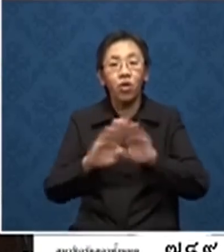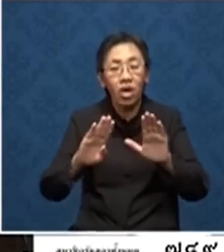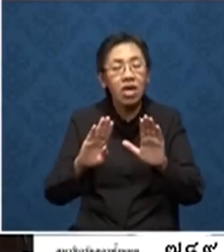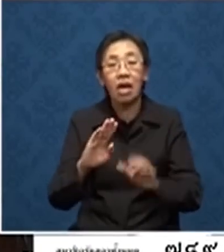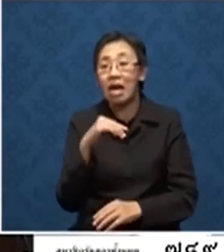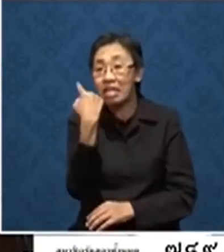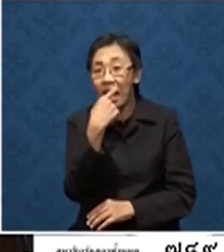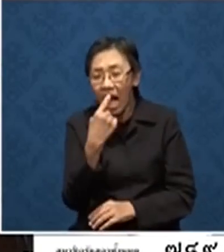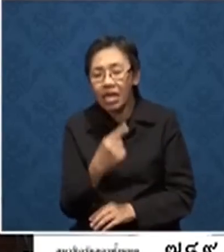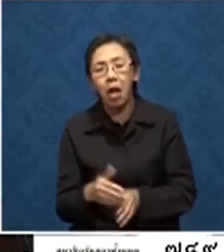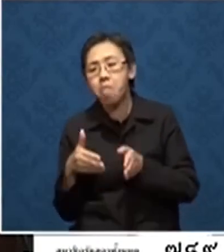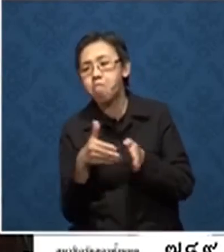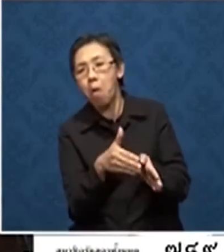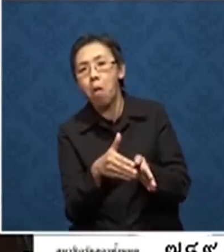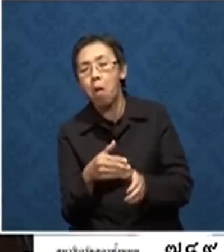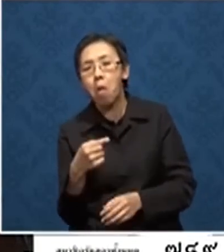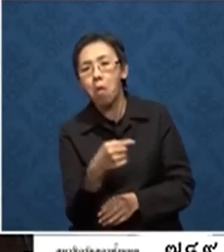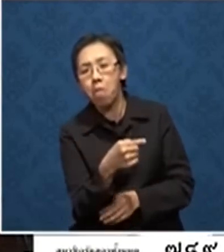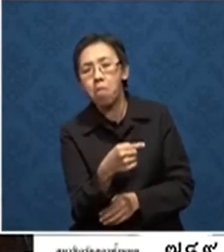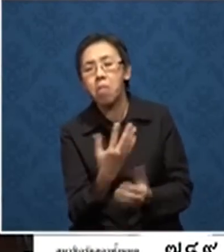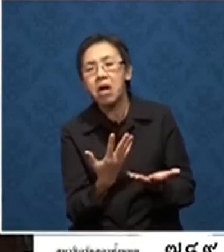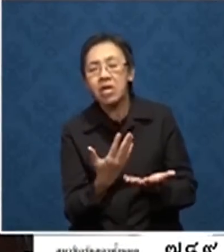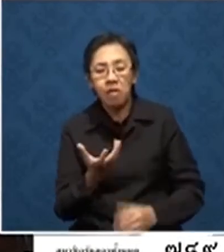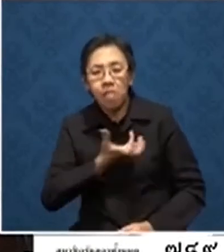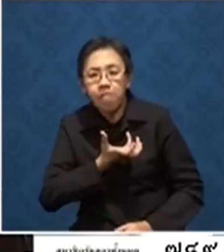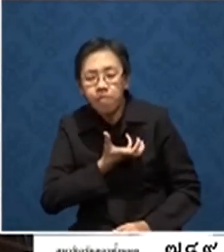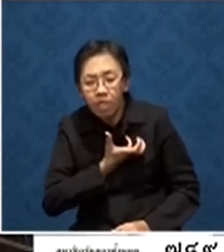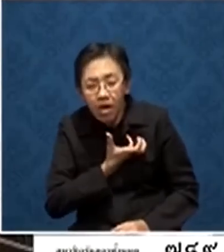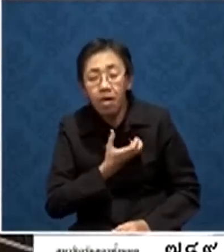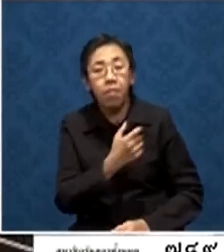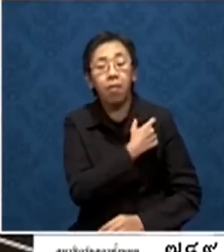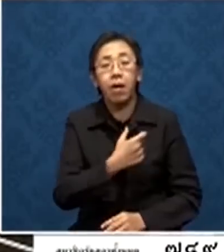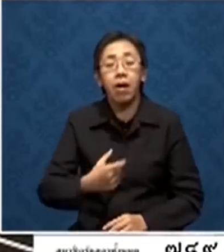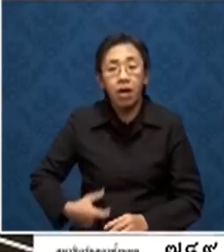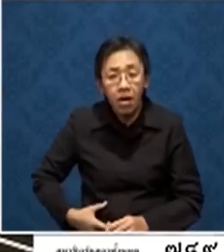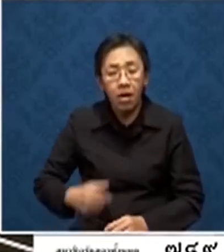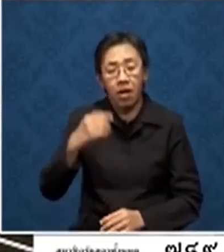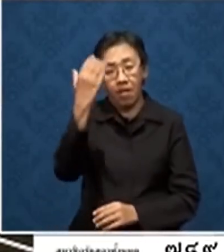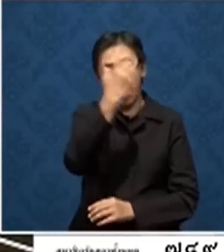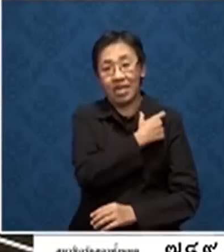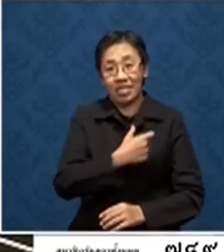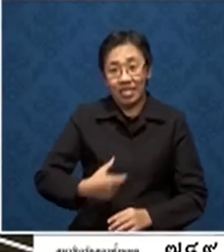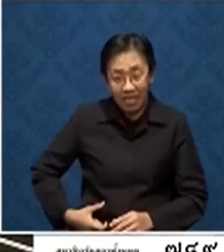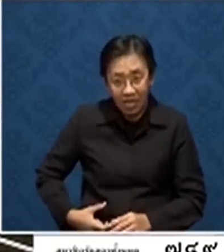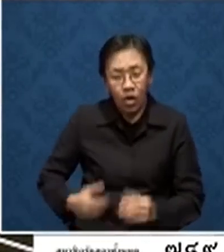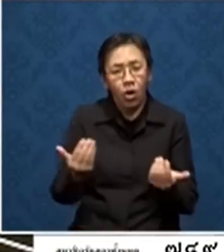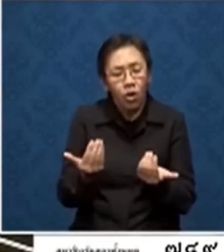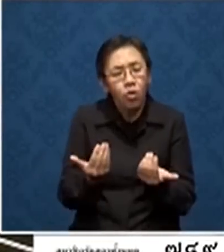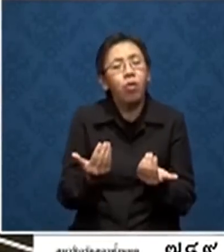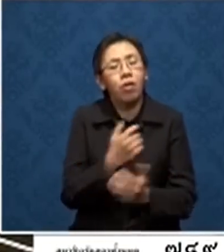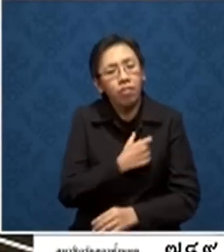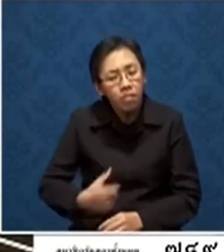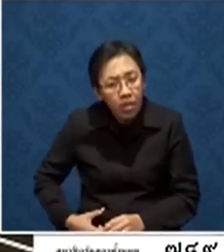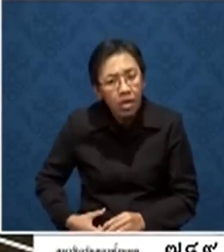ฐานหมิ่นประมาทดูหมิ่นหรือแสดงอาฆาตมาดร้ายพระมหากษัตริย์พระราชินีรัชและผู้สำเร็จ